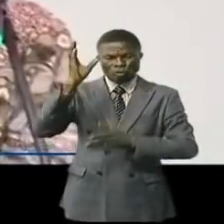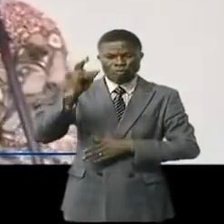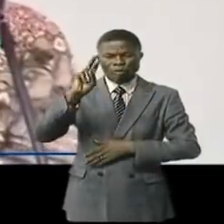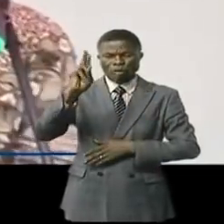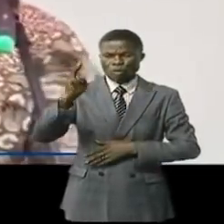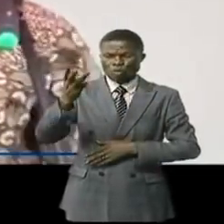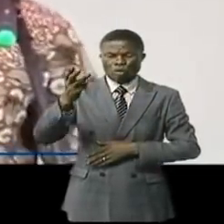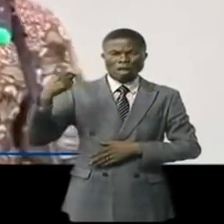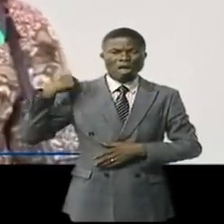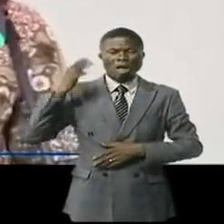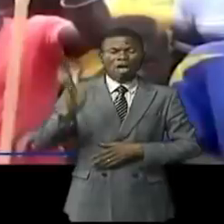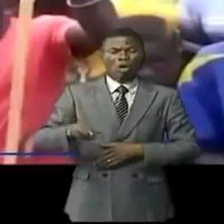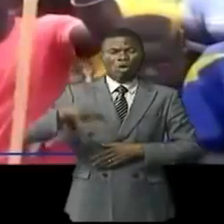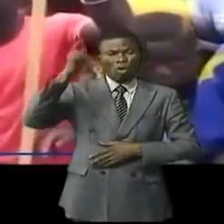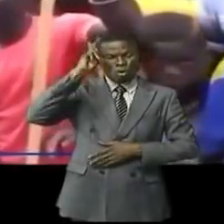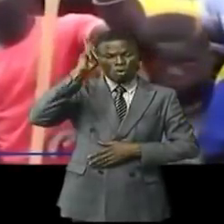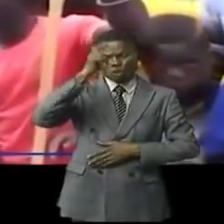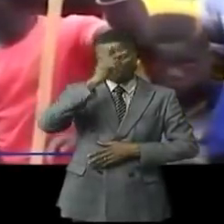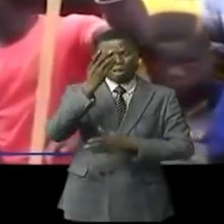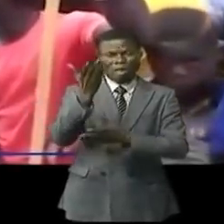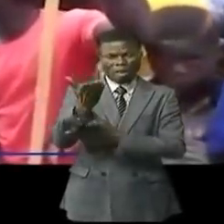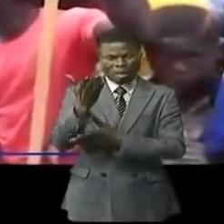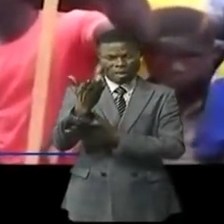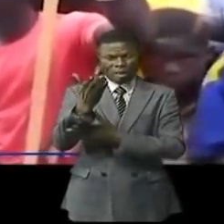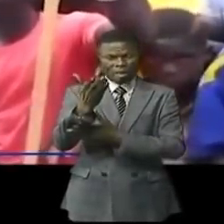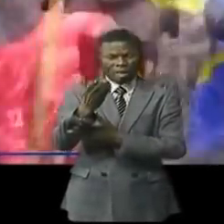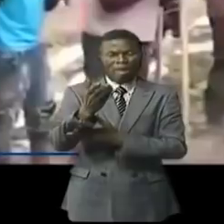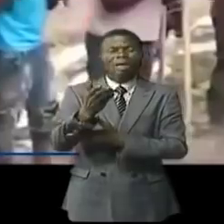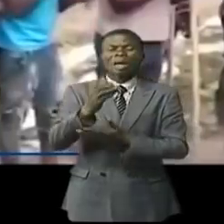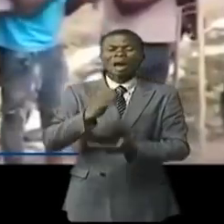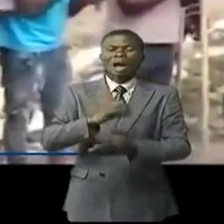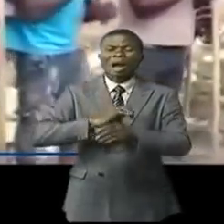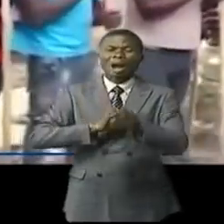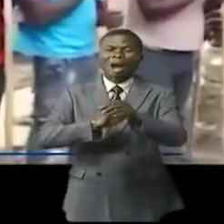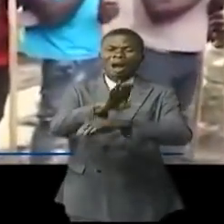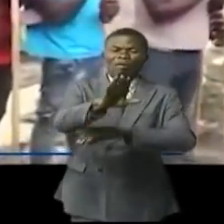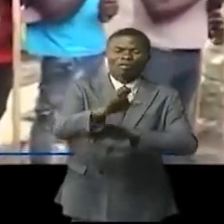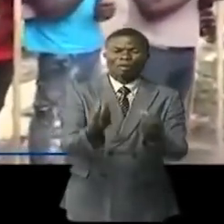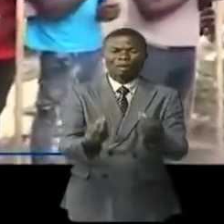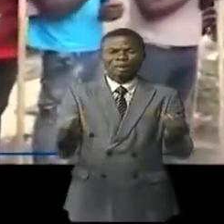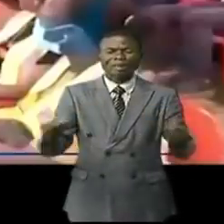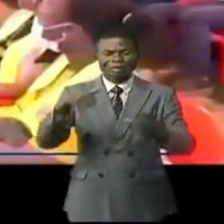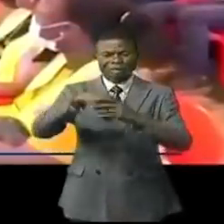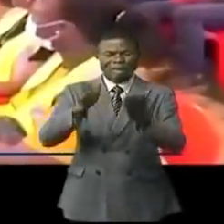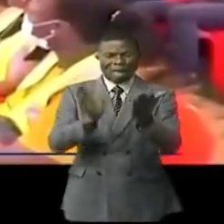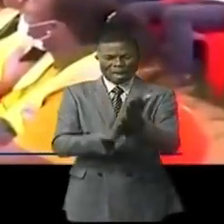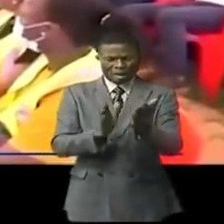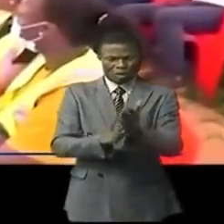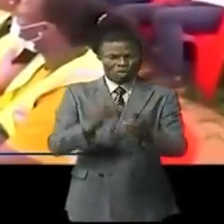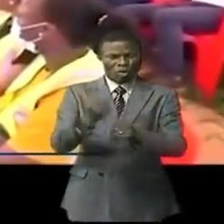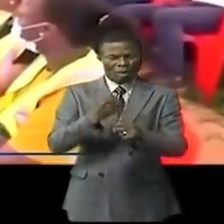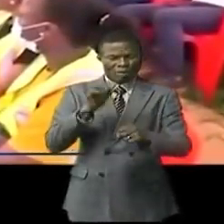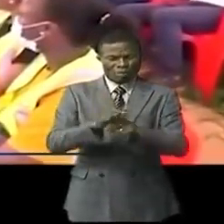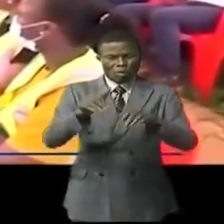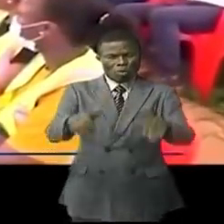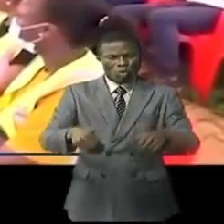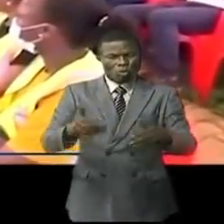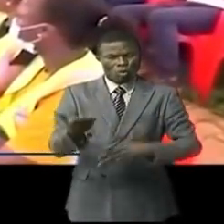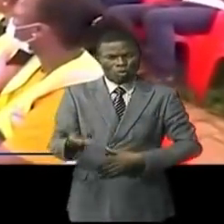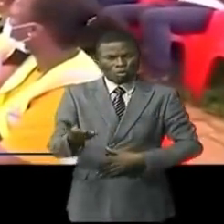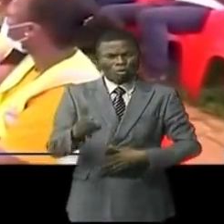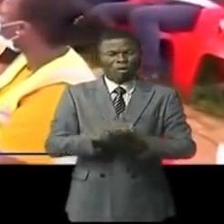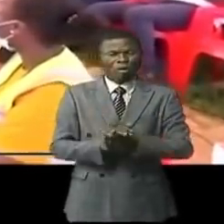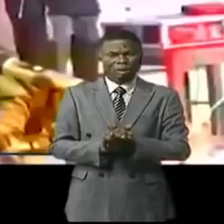gouverneur élu du Haut-Katanga lui a demandé de scolariser les enfants et s'adonner à l'agriculture. Bien avant cette inauguration, dans leur mode